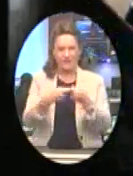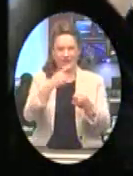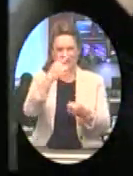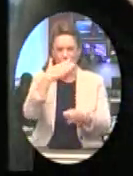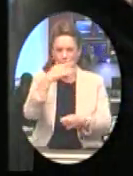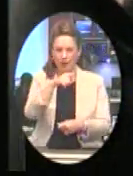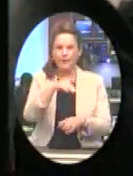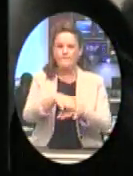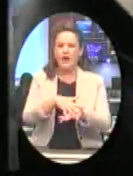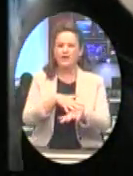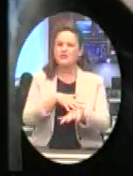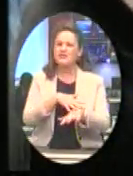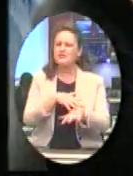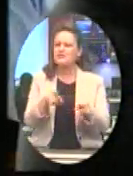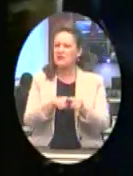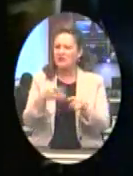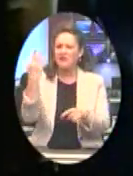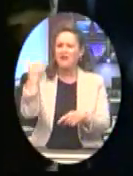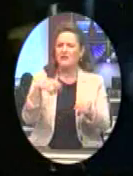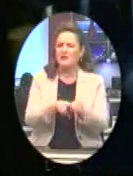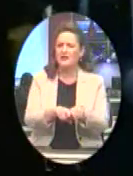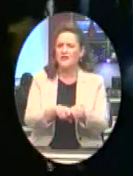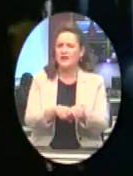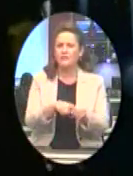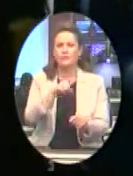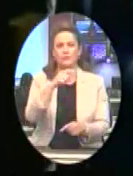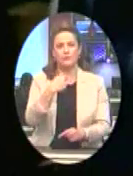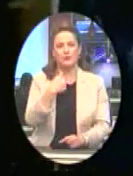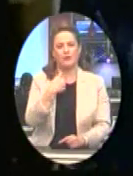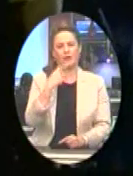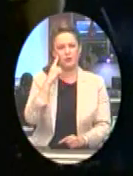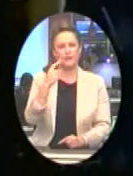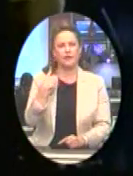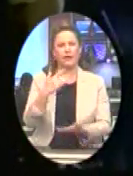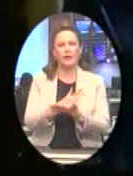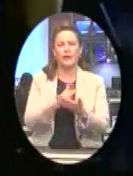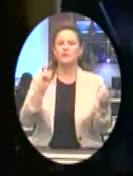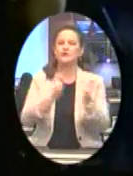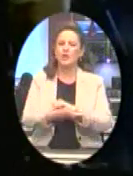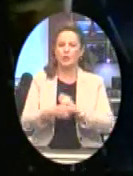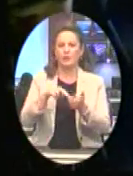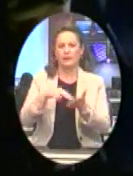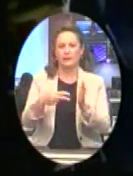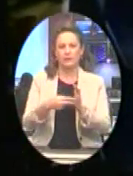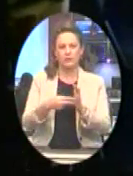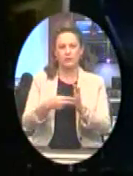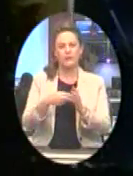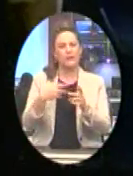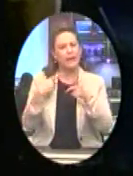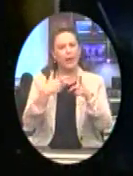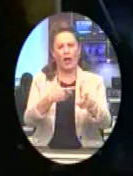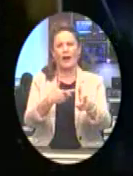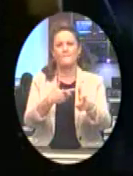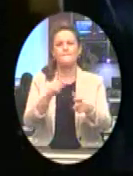חשים תחושה עמוקה של דז'ה וו. אנחנו יודעים לכך שאנחנו החלטנו לשנות מדיניות ולאסור מלחמה על